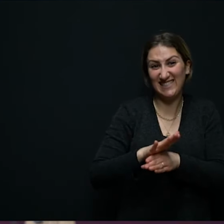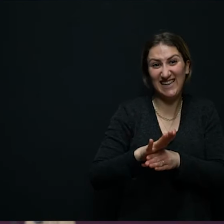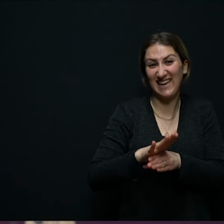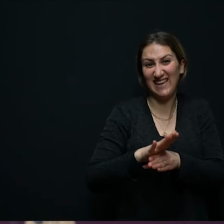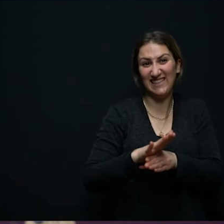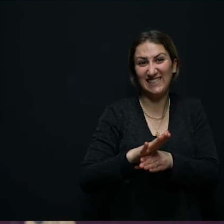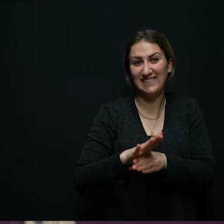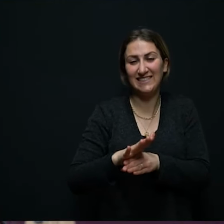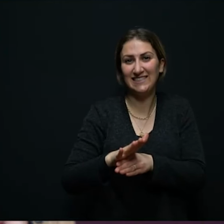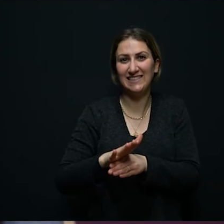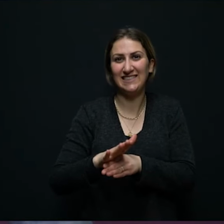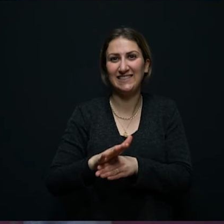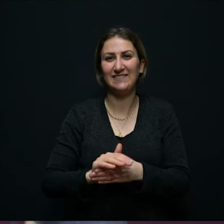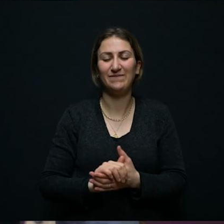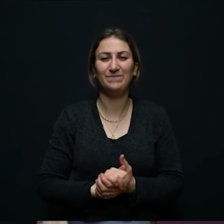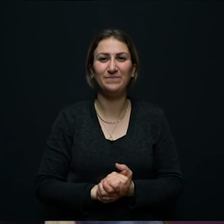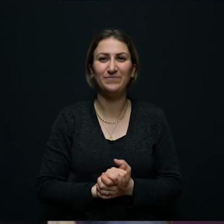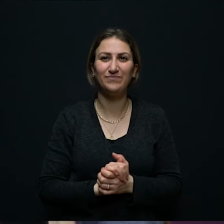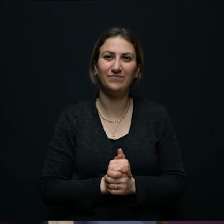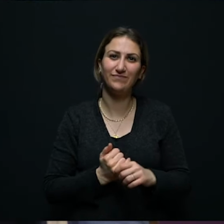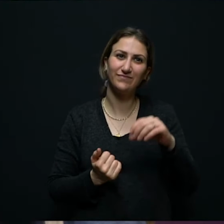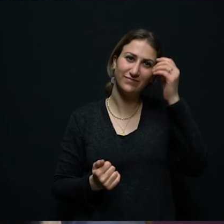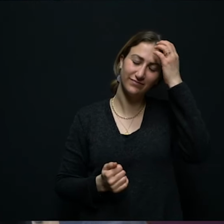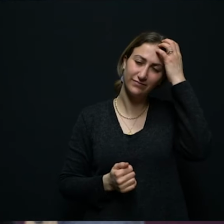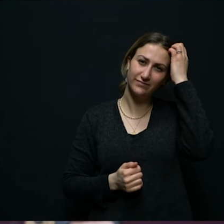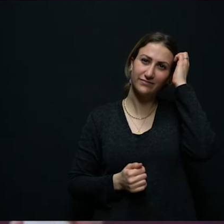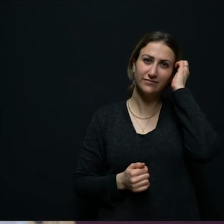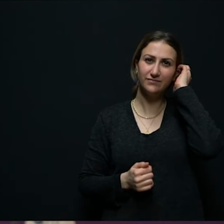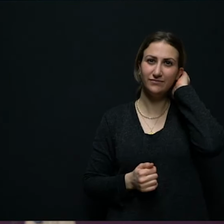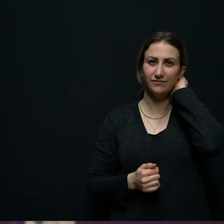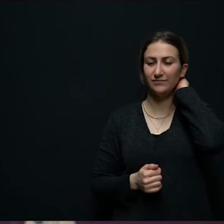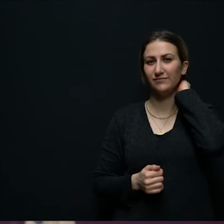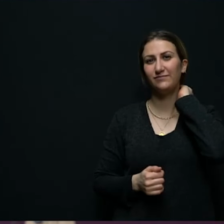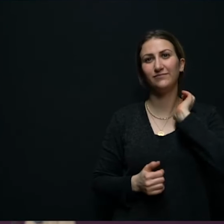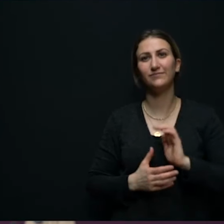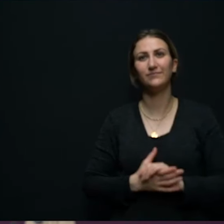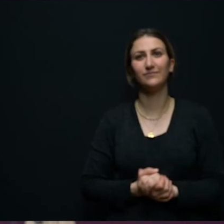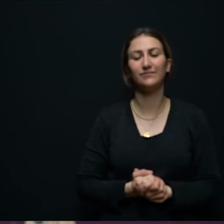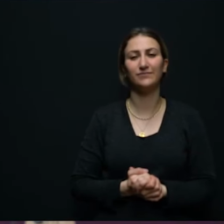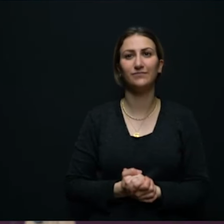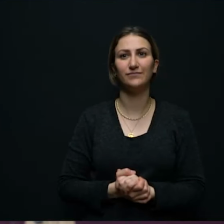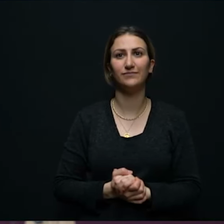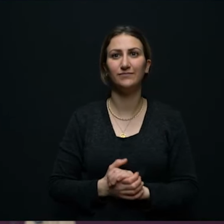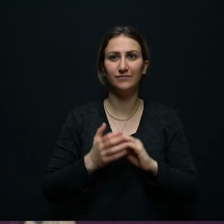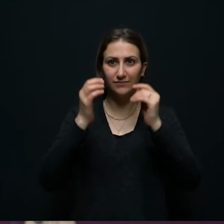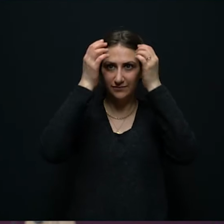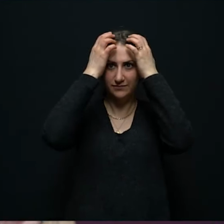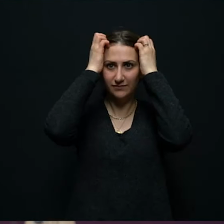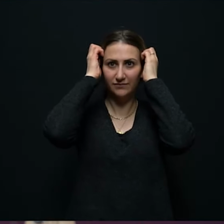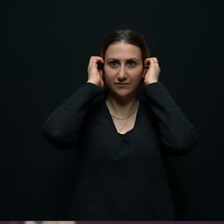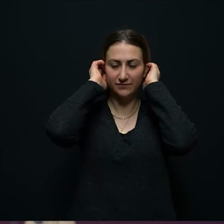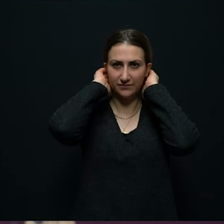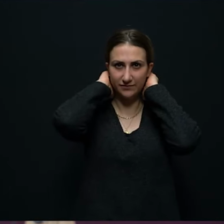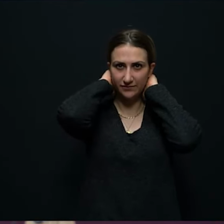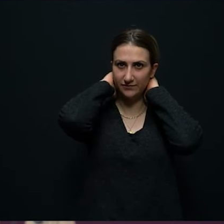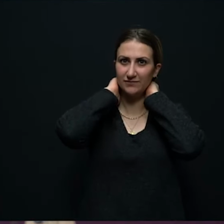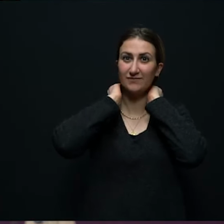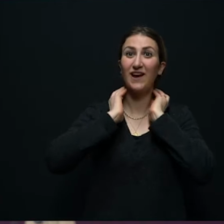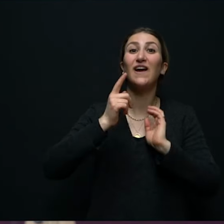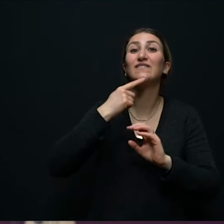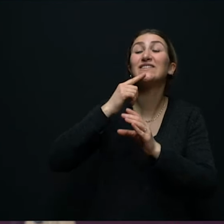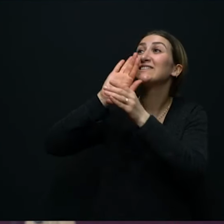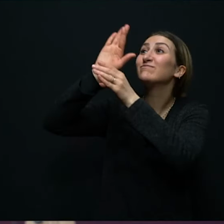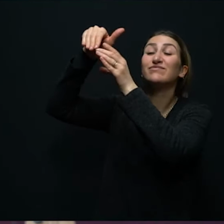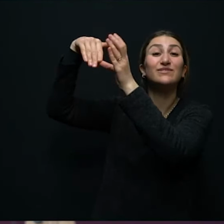de quoi parle-t-on ciel quel est le sujet préféré au ciel qu'est-ce qu'on admire au ciel la sainteté de dieu